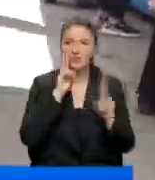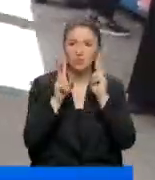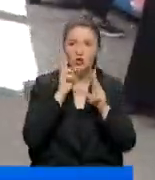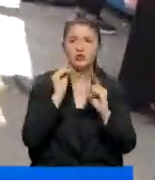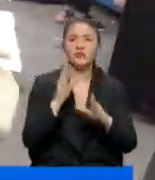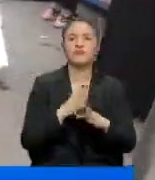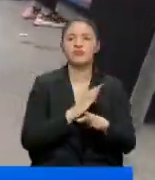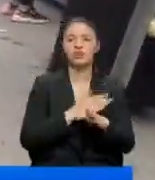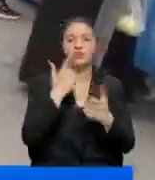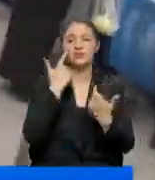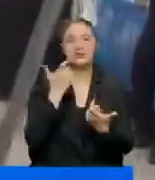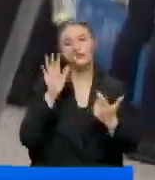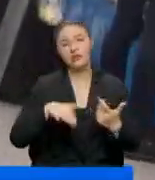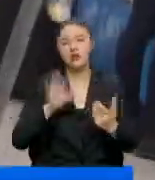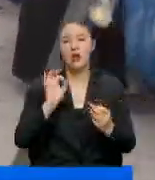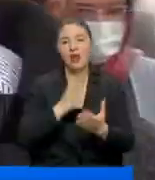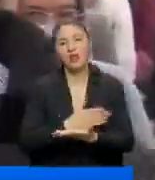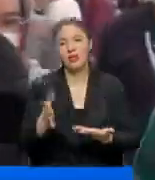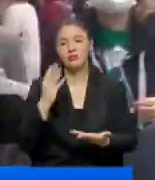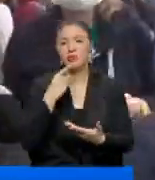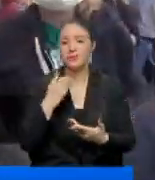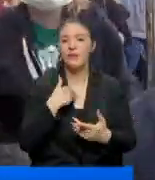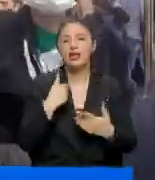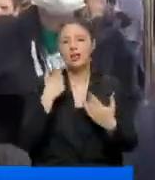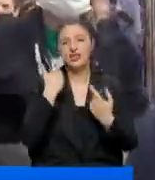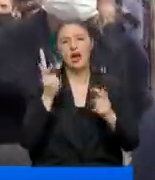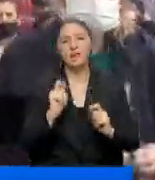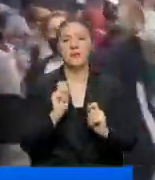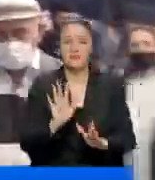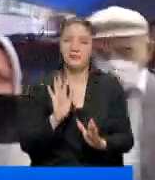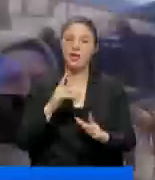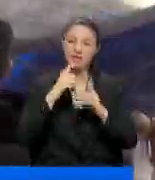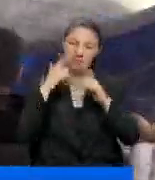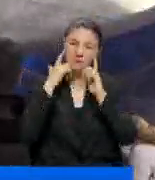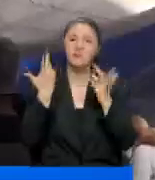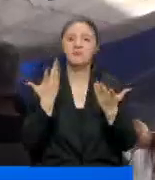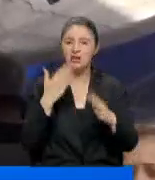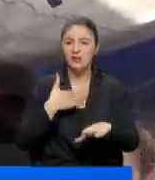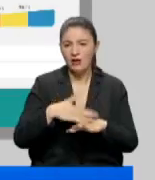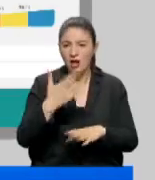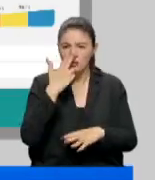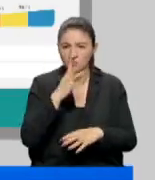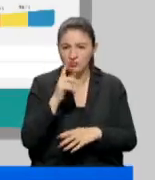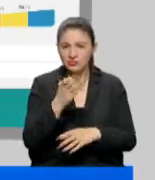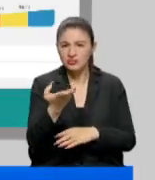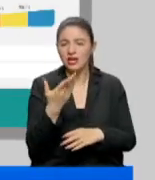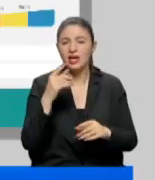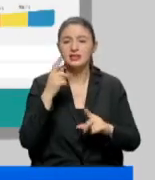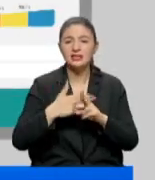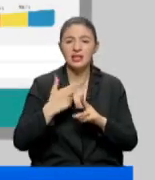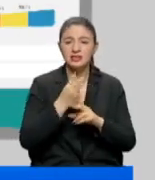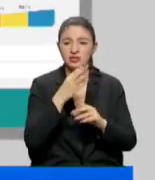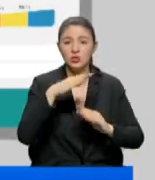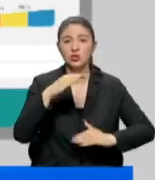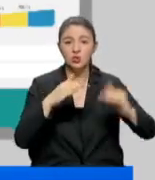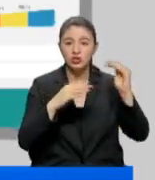çoğu vatandaşın tedbiri elden bırakmadığını gösteriyor. Tedbirimizi alalım yine, yani takmıyorum ne yapalım. Bir de alıştık biliyor musun? Test sayısı yüksek, vaka